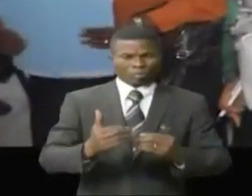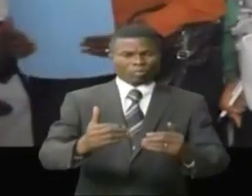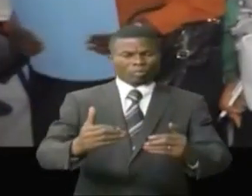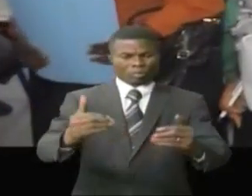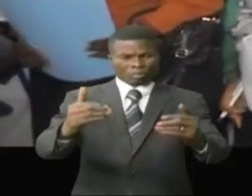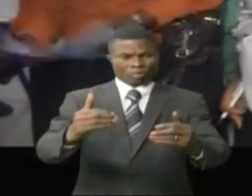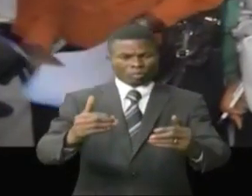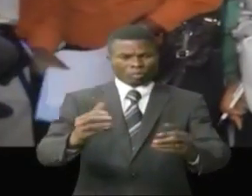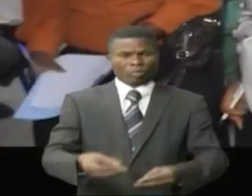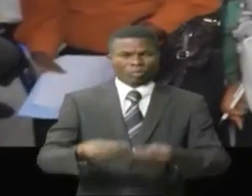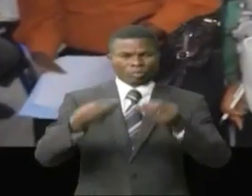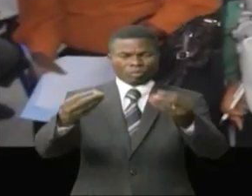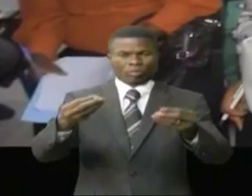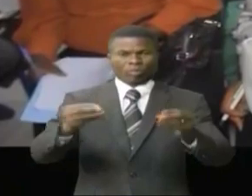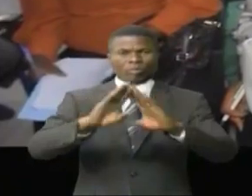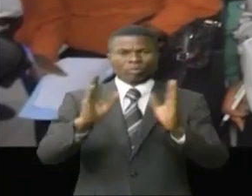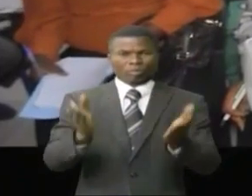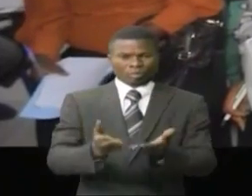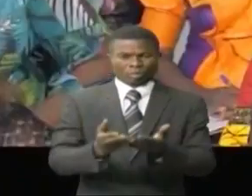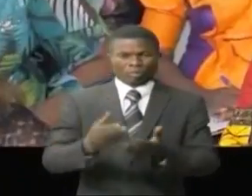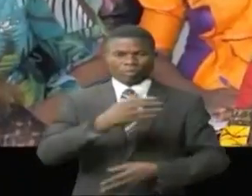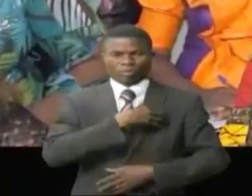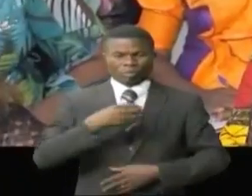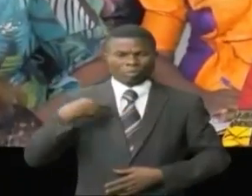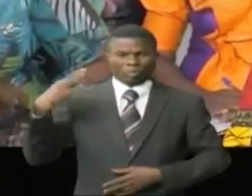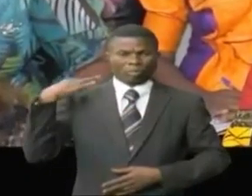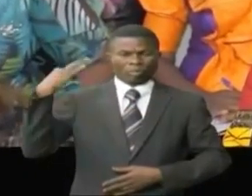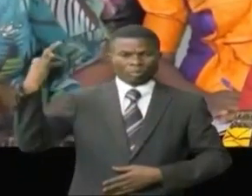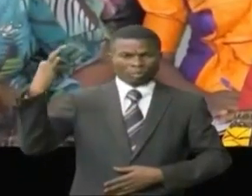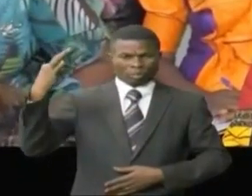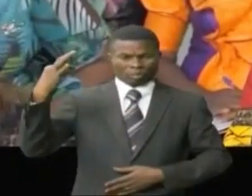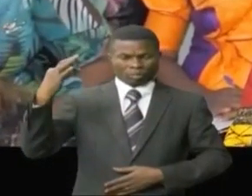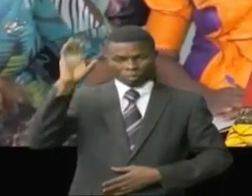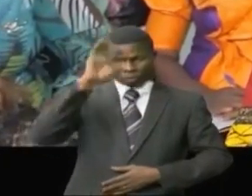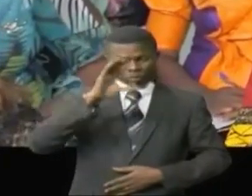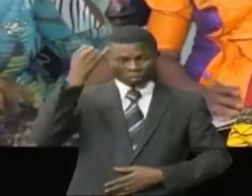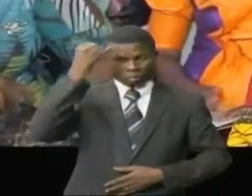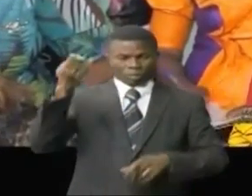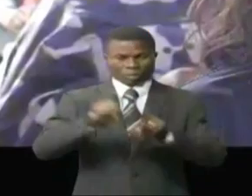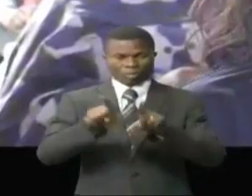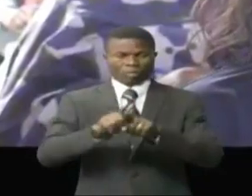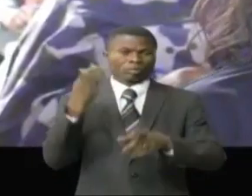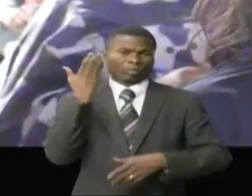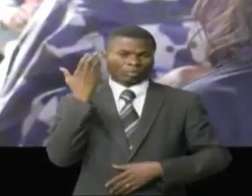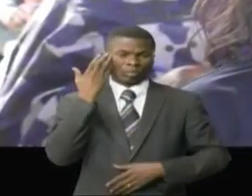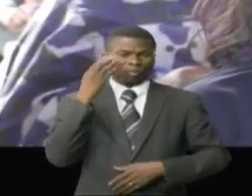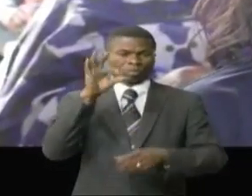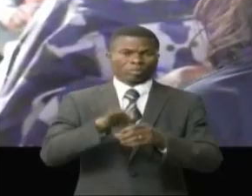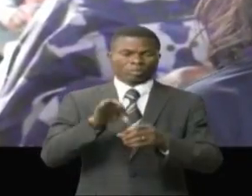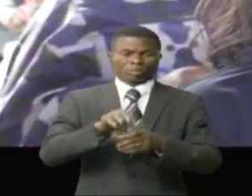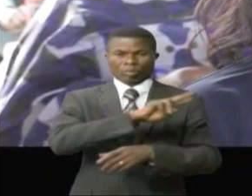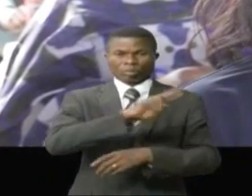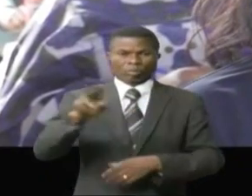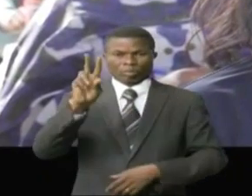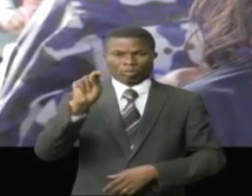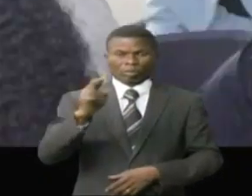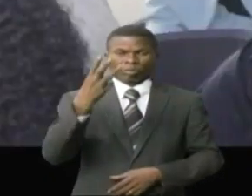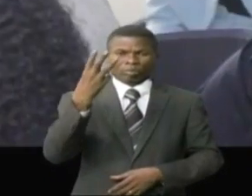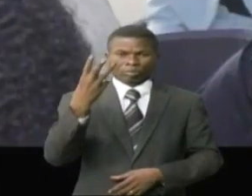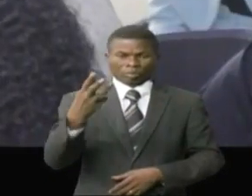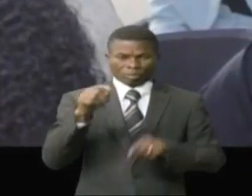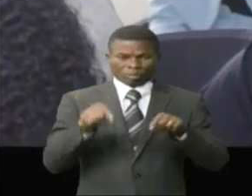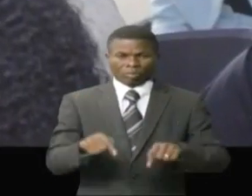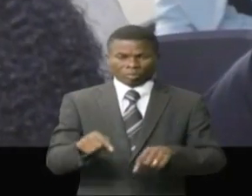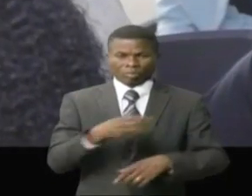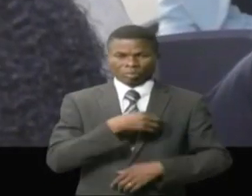est accordée à toutes les candidates qui compétissent au même titre que les hommes aux élections de 2023. Aujourd'hui,